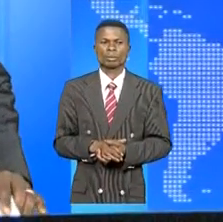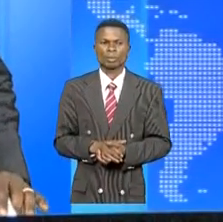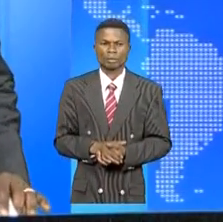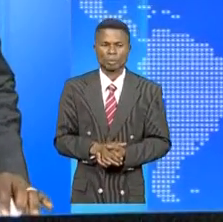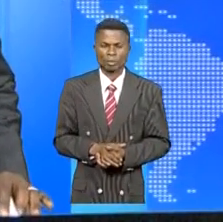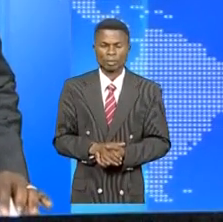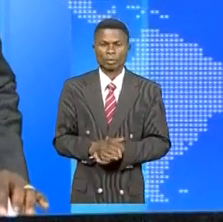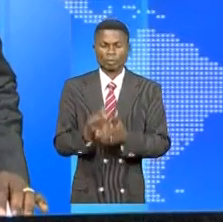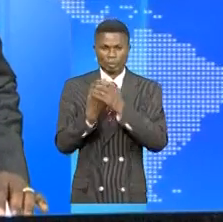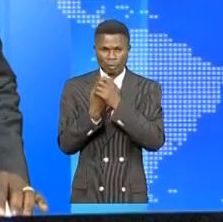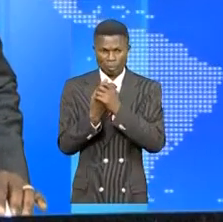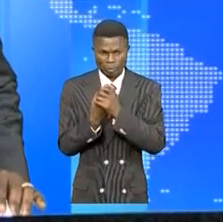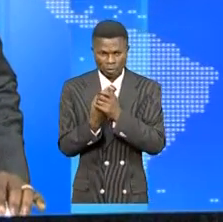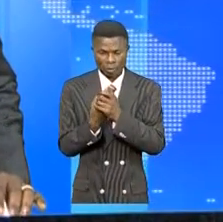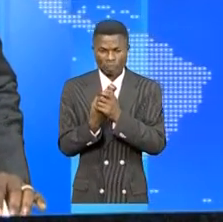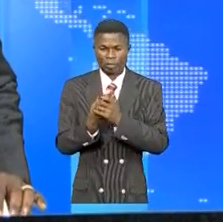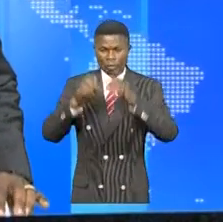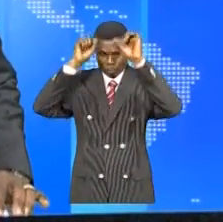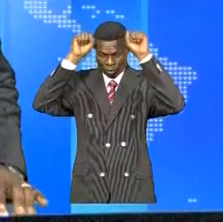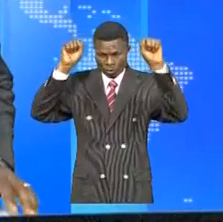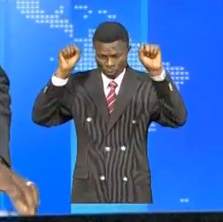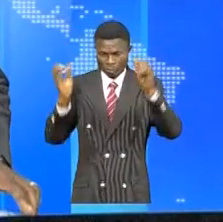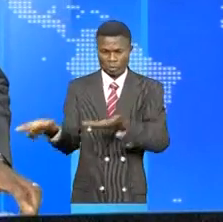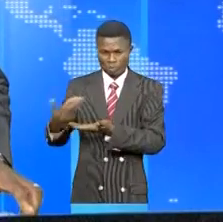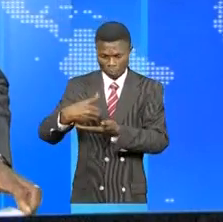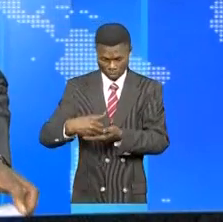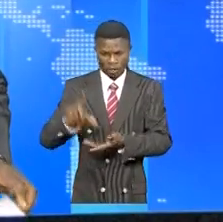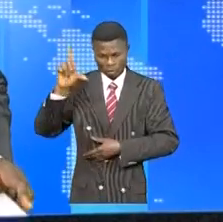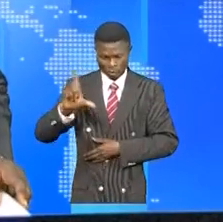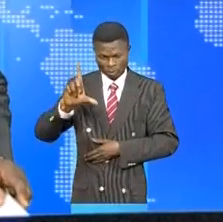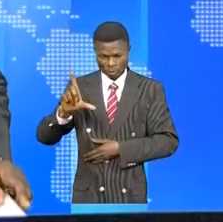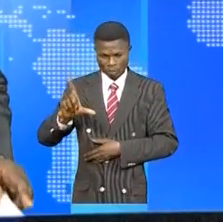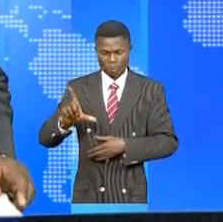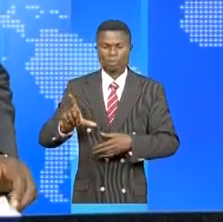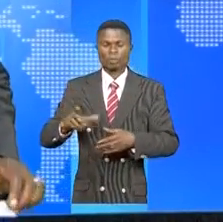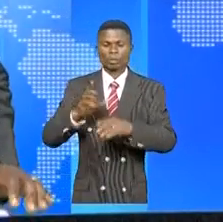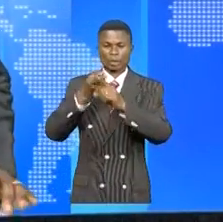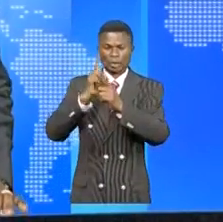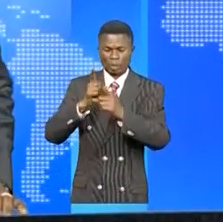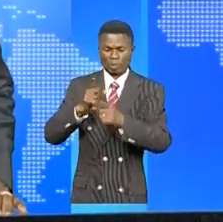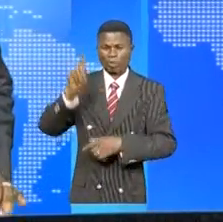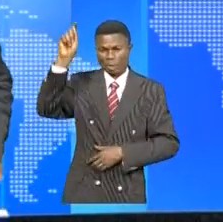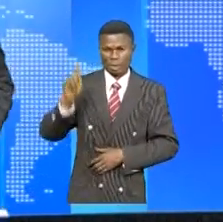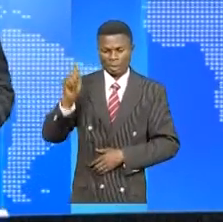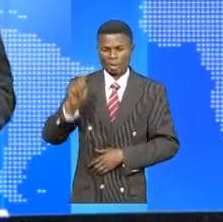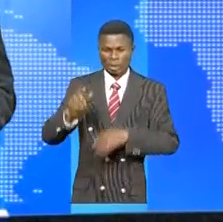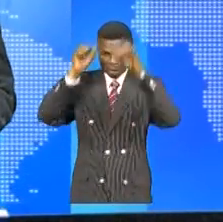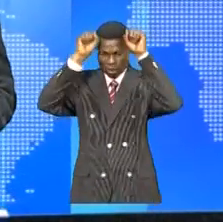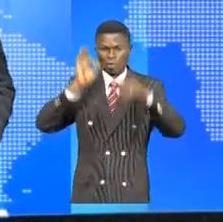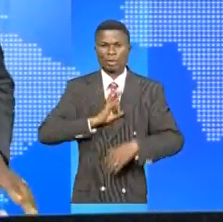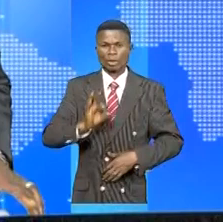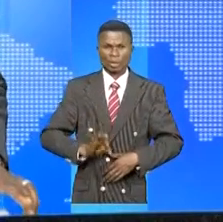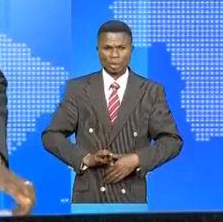À peine le chef de l'État est rentré à Kinshasa le même lundi en provenance de Dodoma, Félix-Antoine Tshisekedi est allé